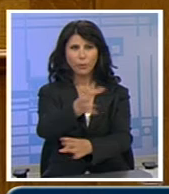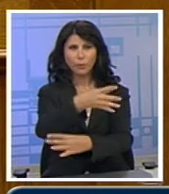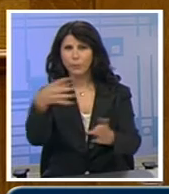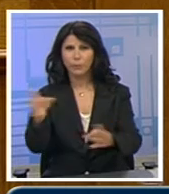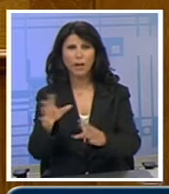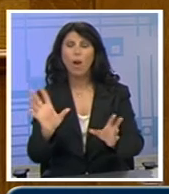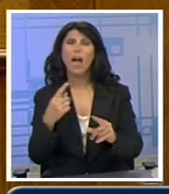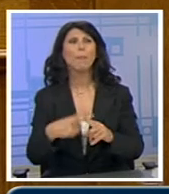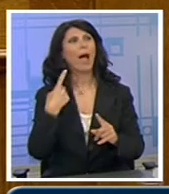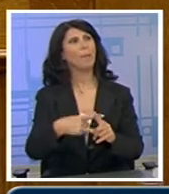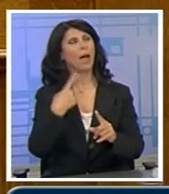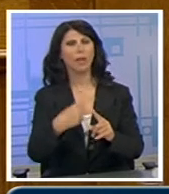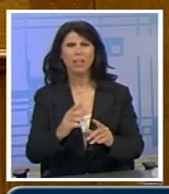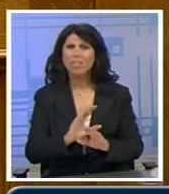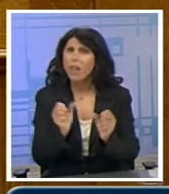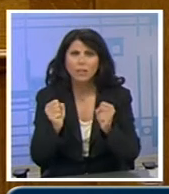διαπίστευση.